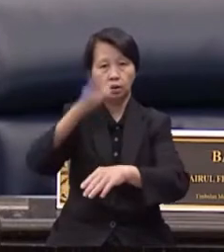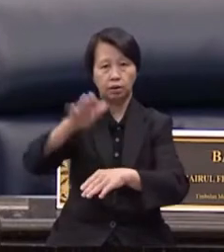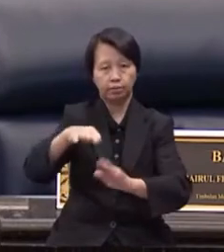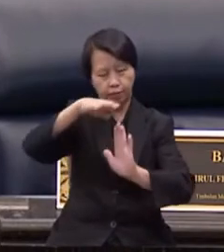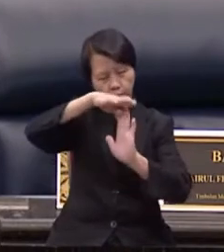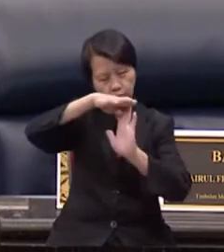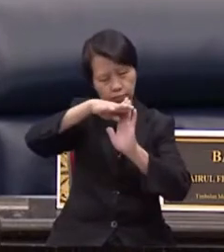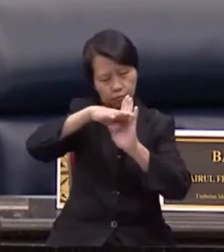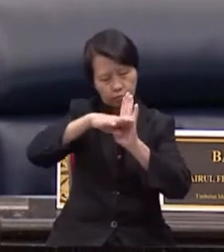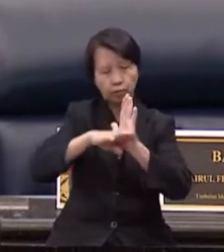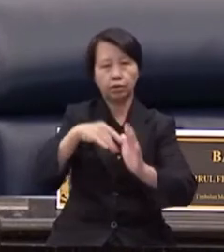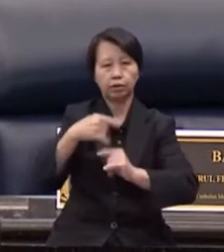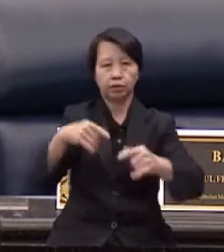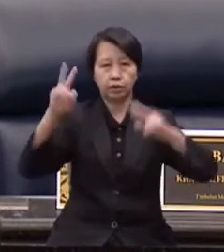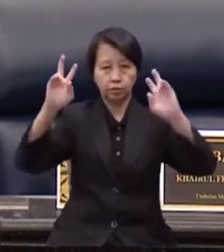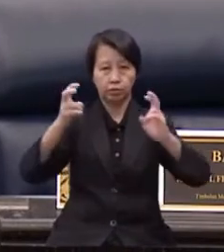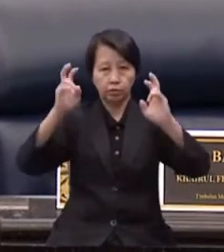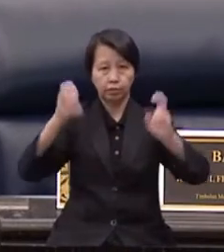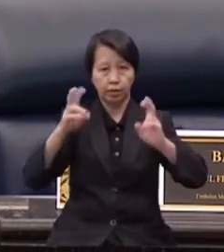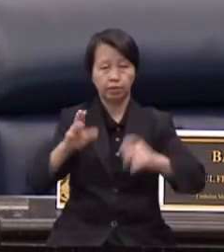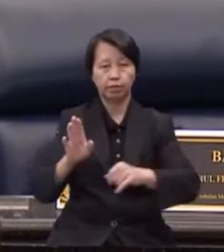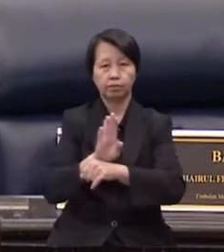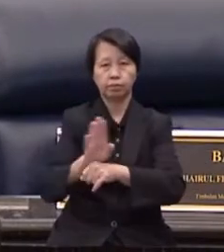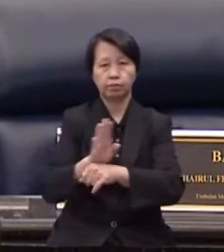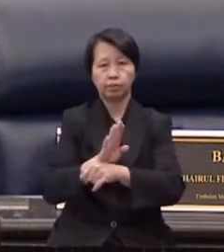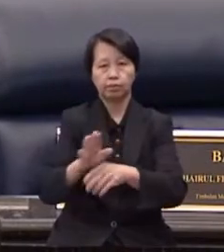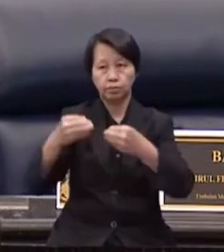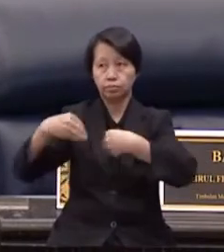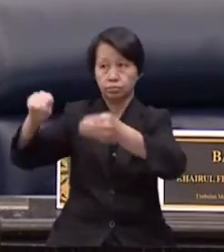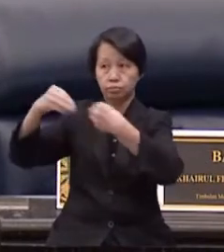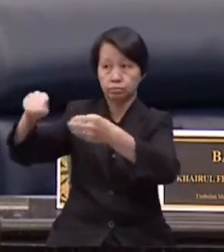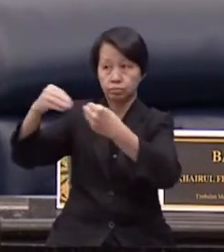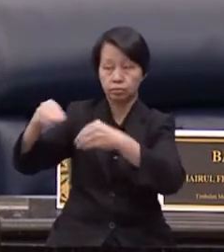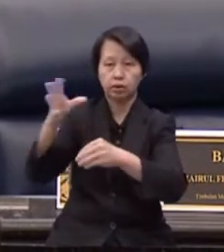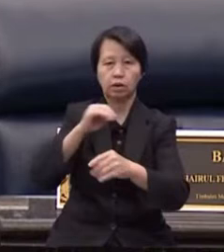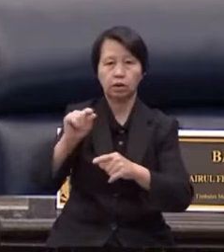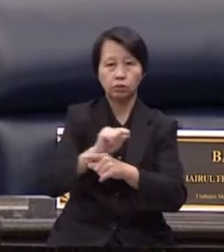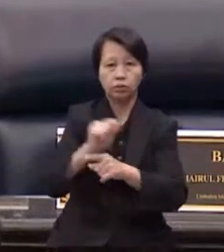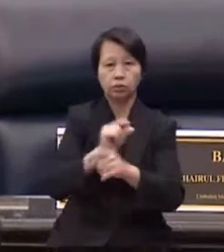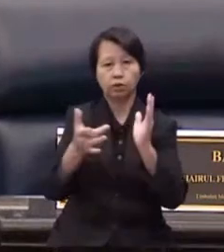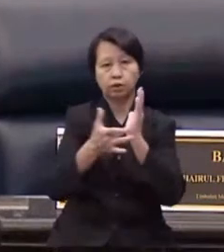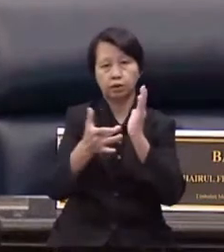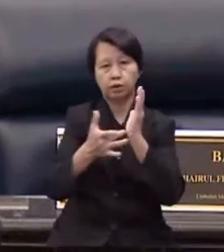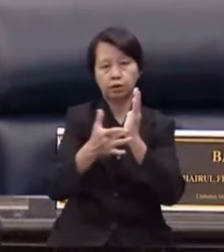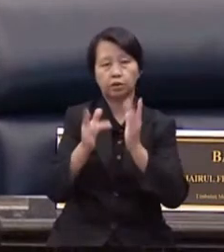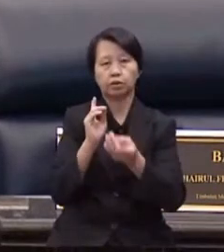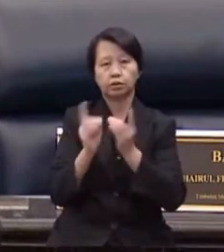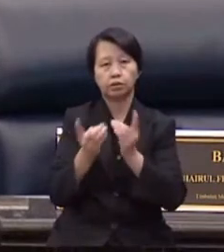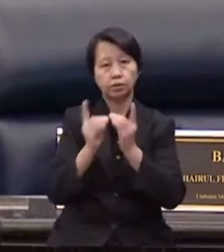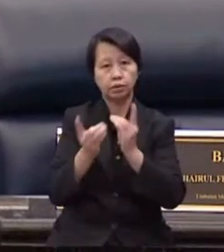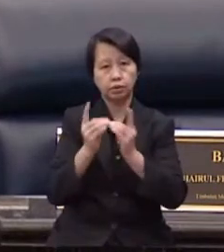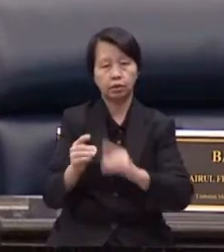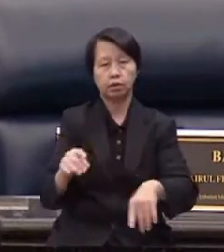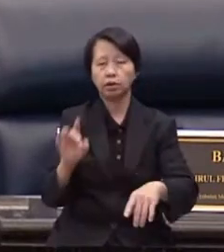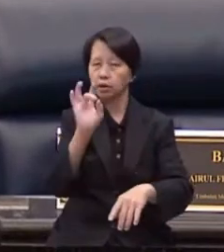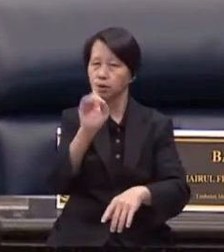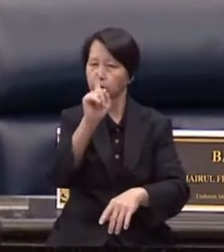lebih terperinci berkaitan topik-topik pengusahawan pemasaran dan penggunaan teknologi digital